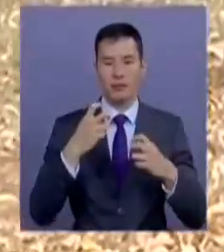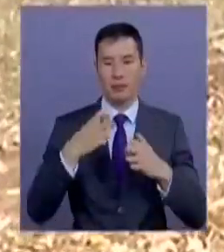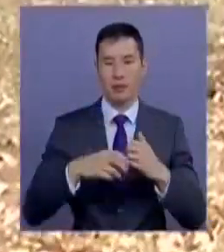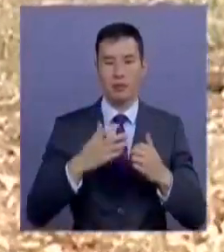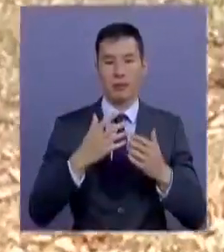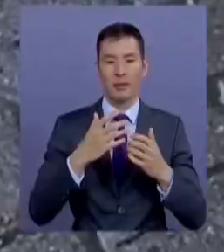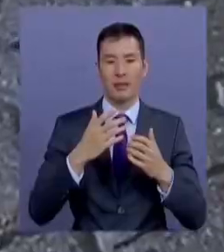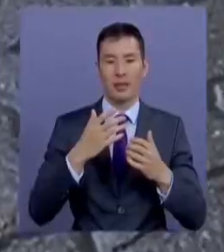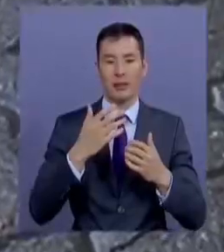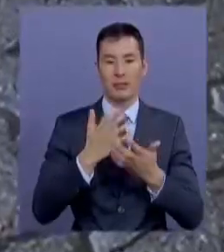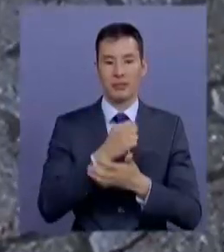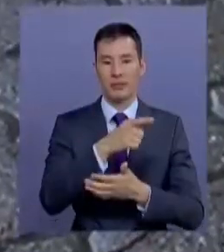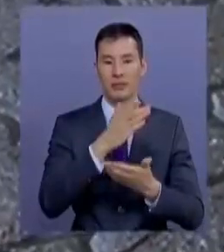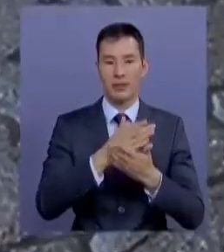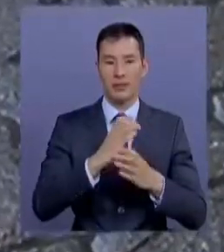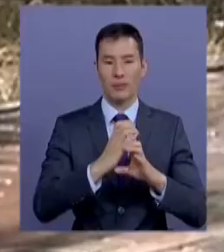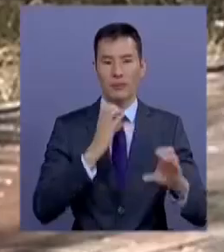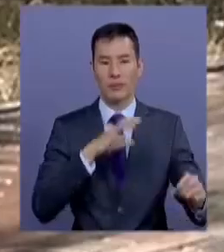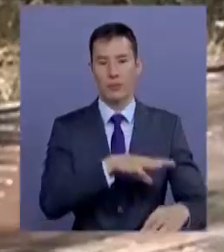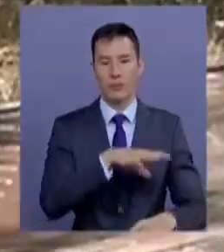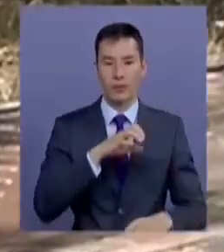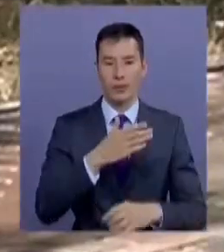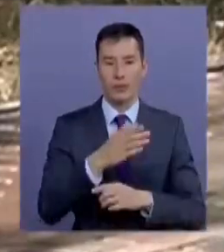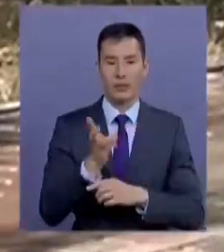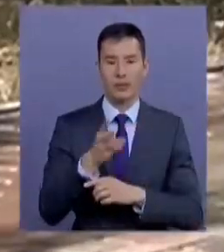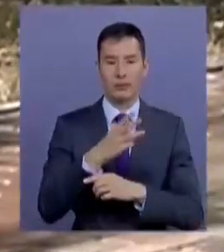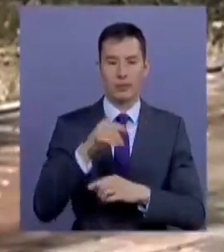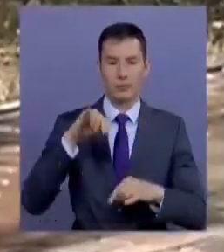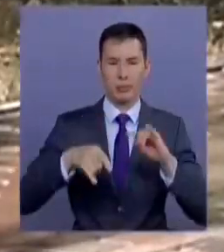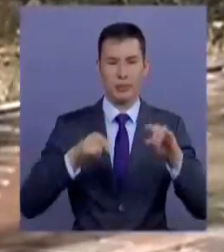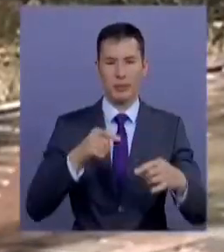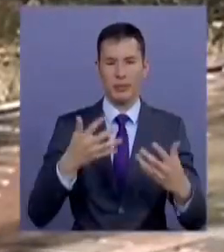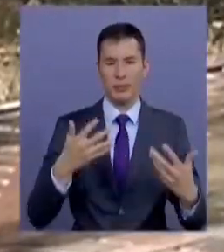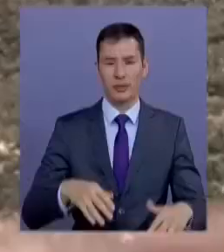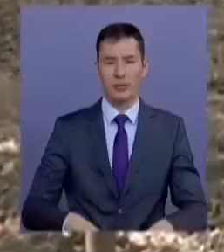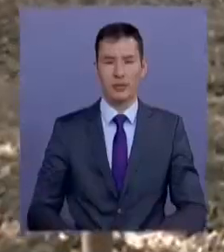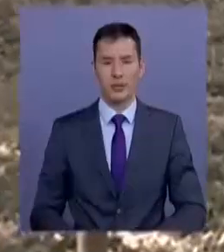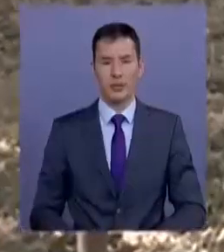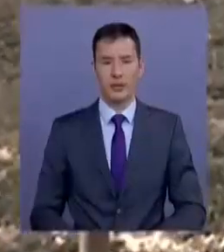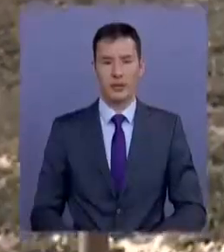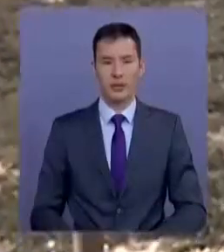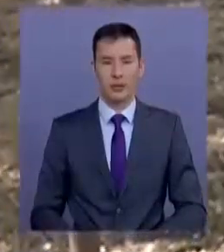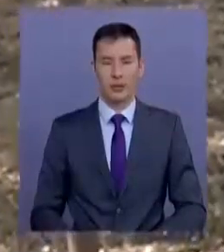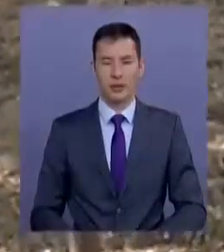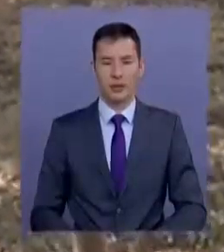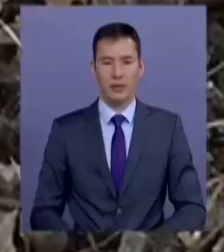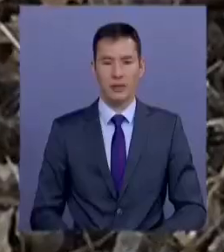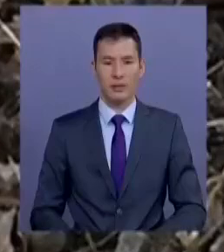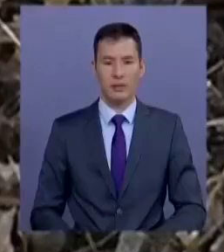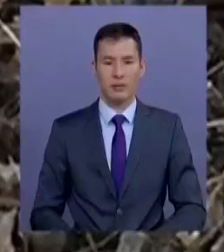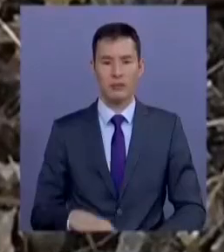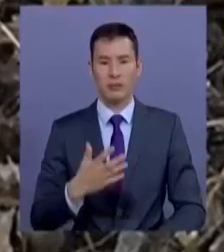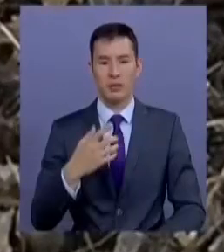айналған соң ғана тиіп тұрған өзеннен су сорып жатқан жұмысшылардың 40 тесік құралы. Суғалынбаған, анау істемейді